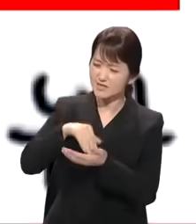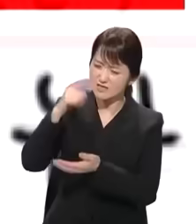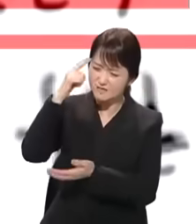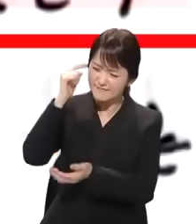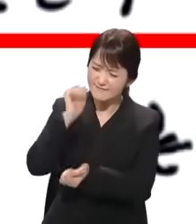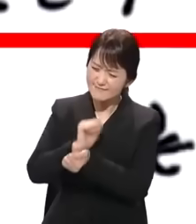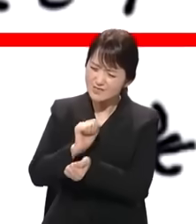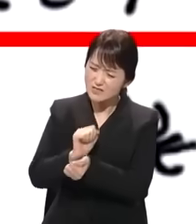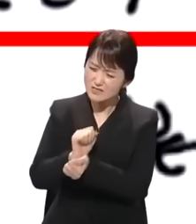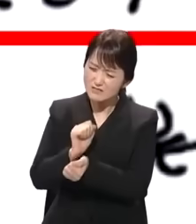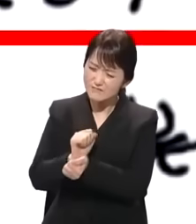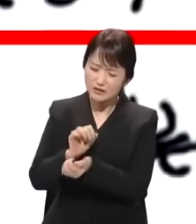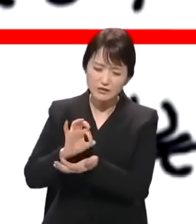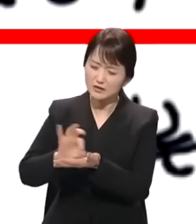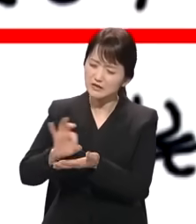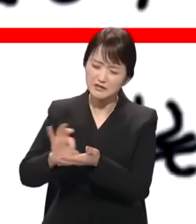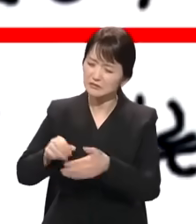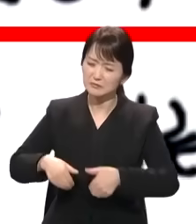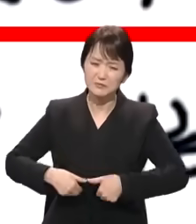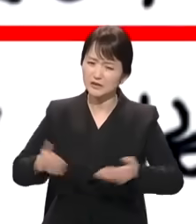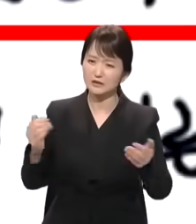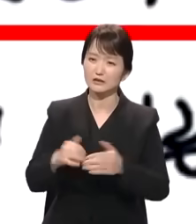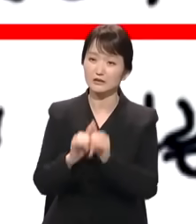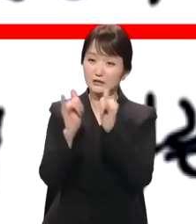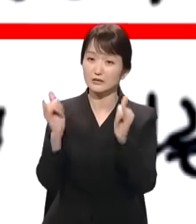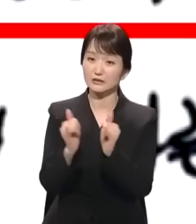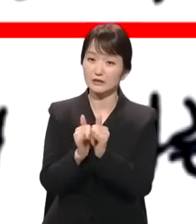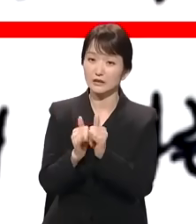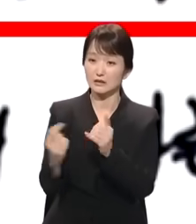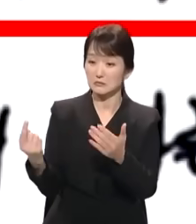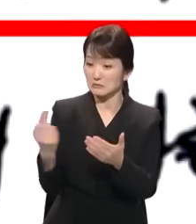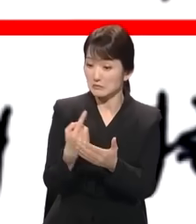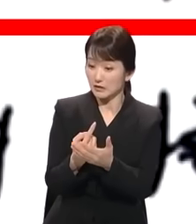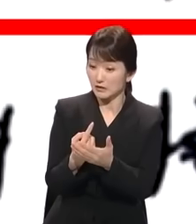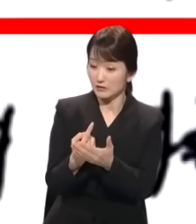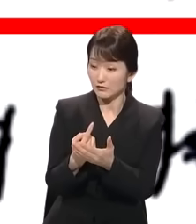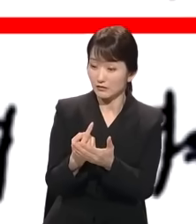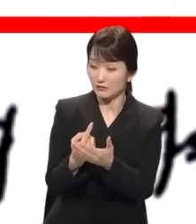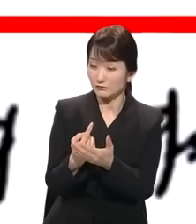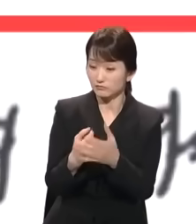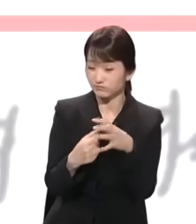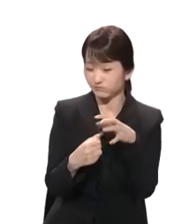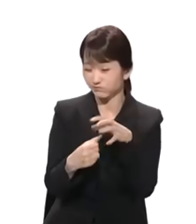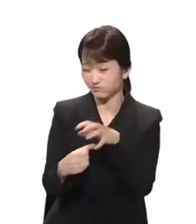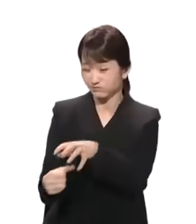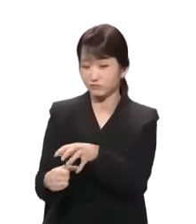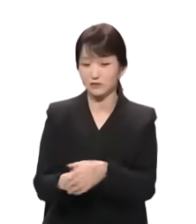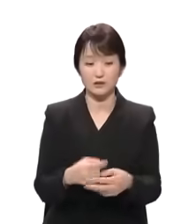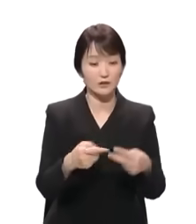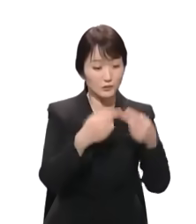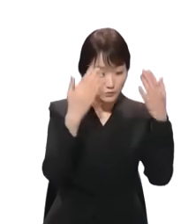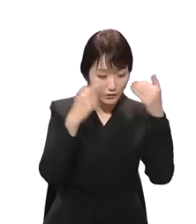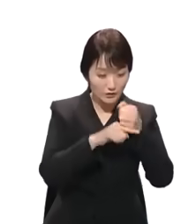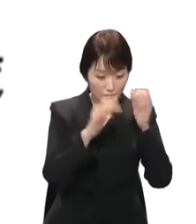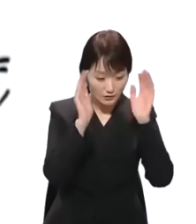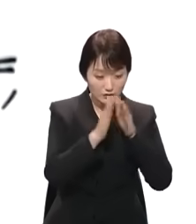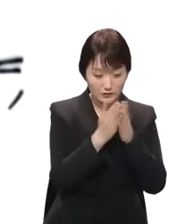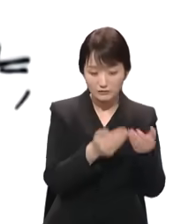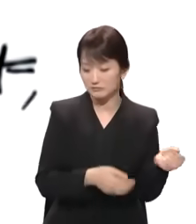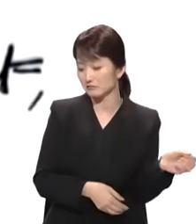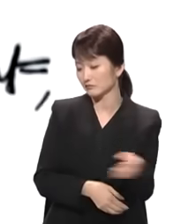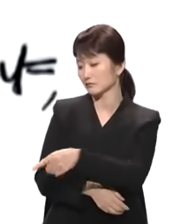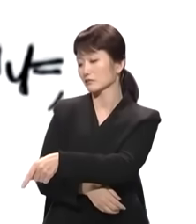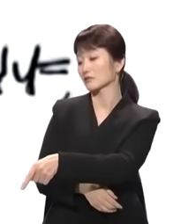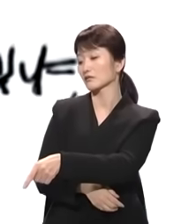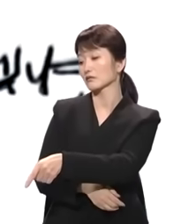쓸데 없다 사회에 나가봤자 도태될거다 그리고 심지어 초등학생 과학책 하나 툭 던져주면서네 수준 딱